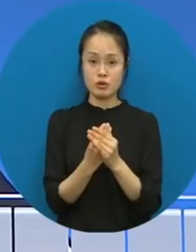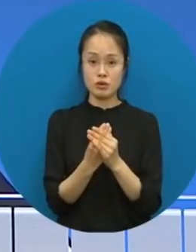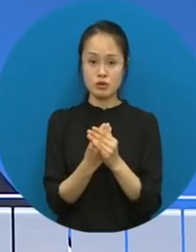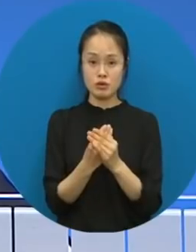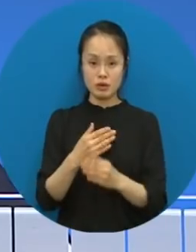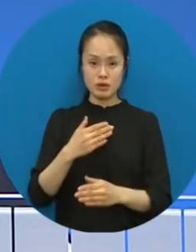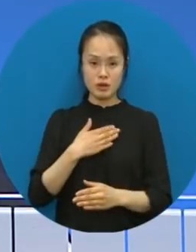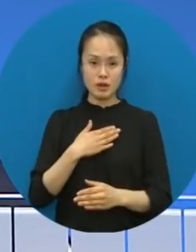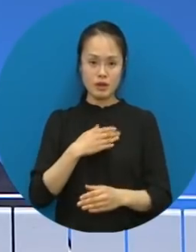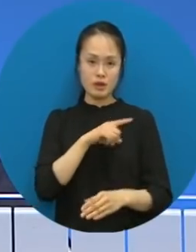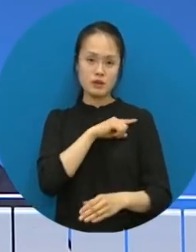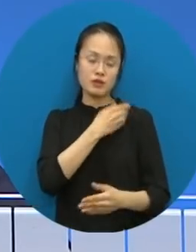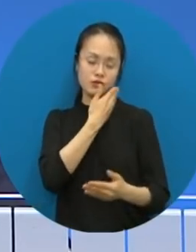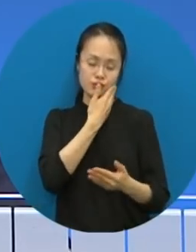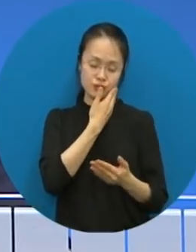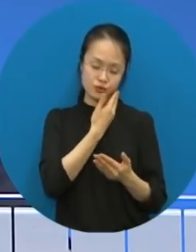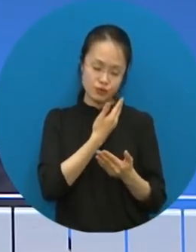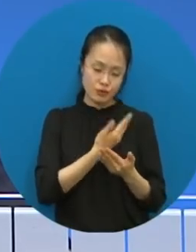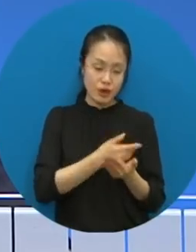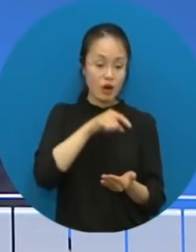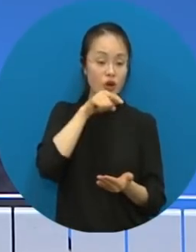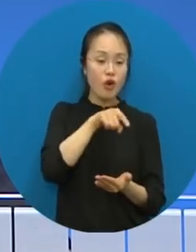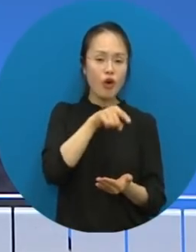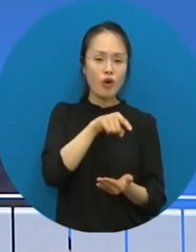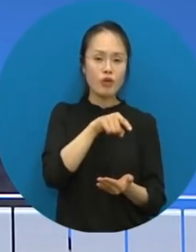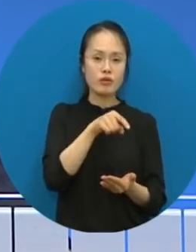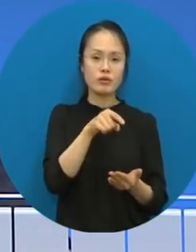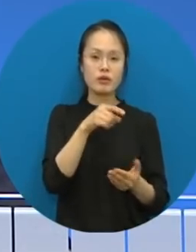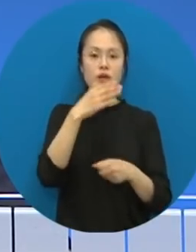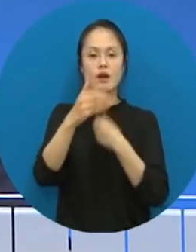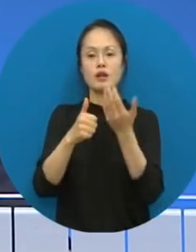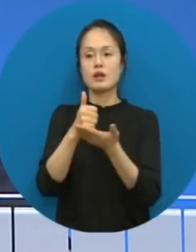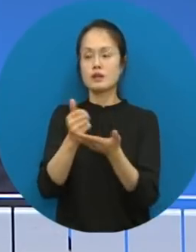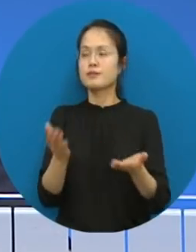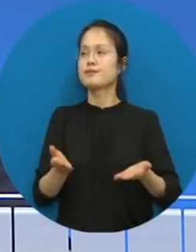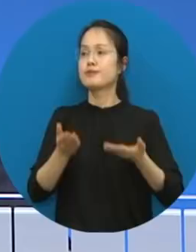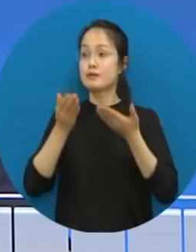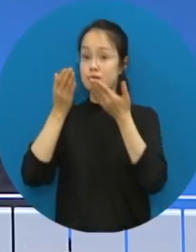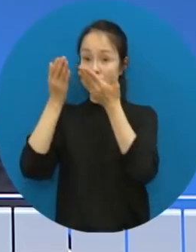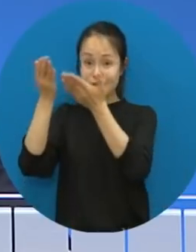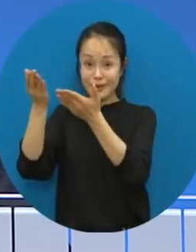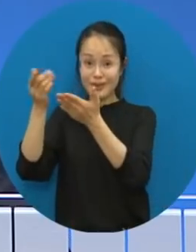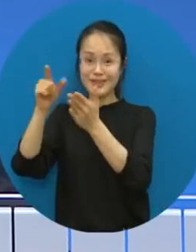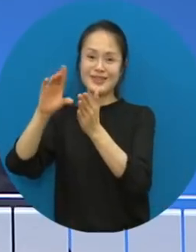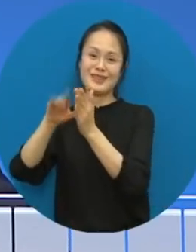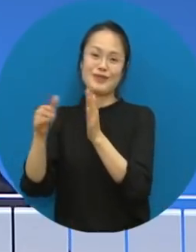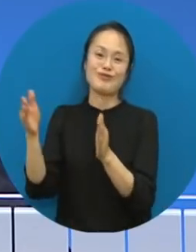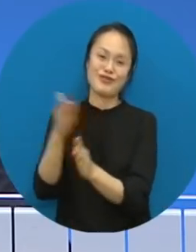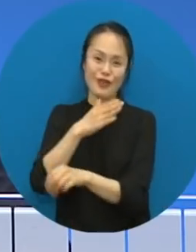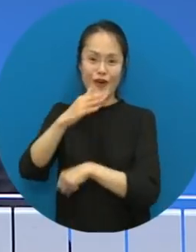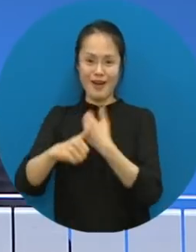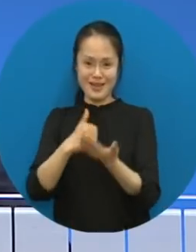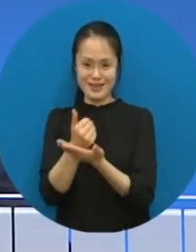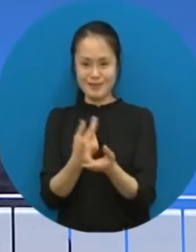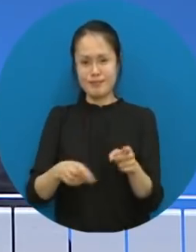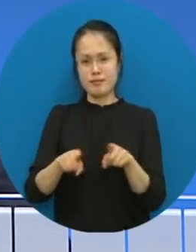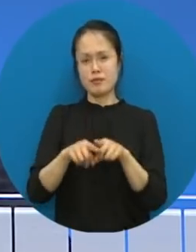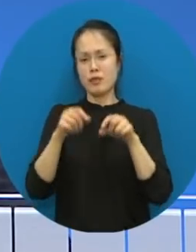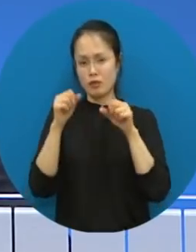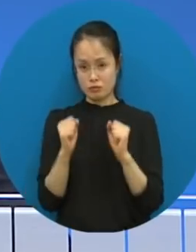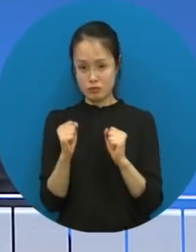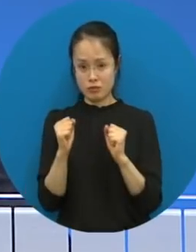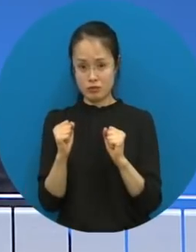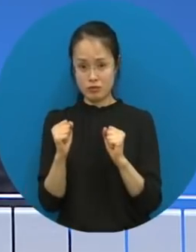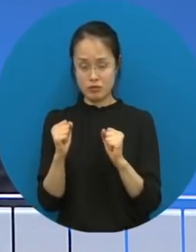자신의 가장 중요하다는 것을 드리기 시작을 하면은 하나님께서 여정에 함께 하십니다. 근데 재미있는 사실은요, 우리가 괴로워하는